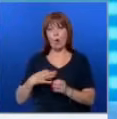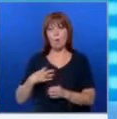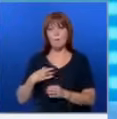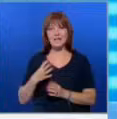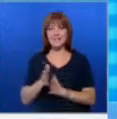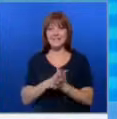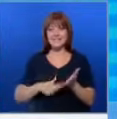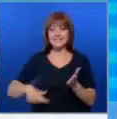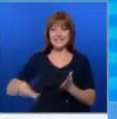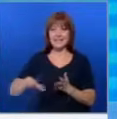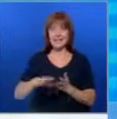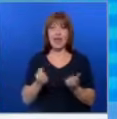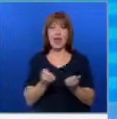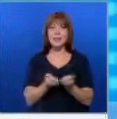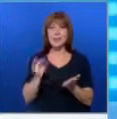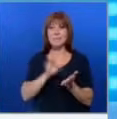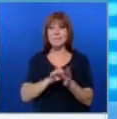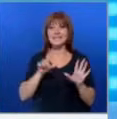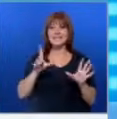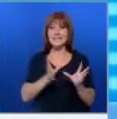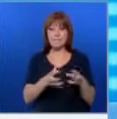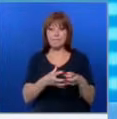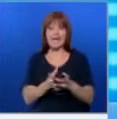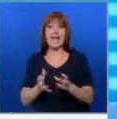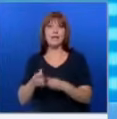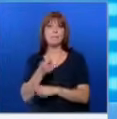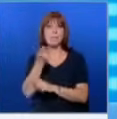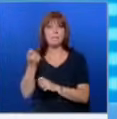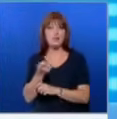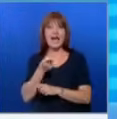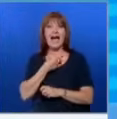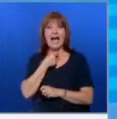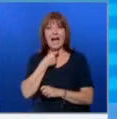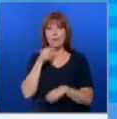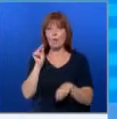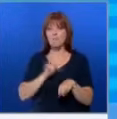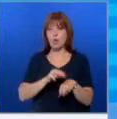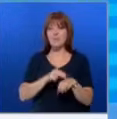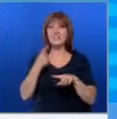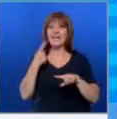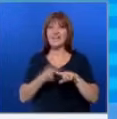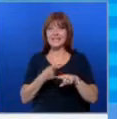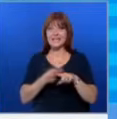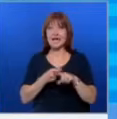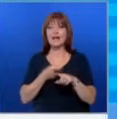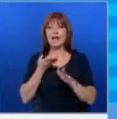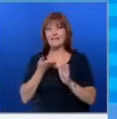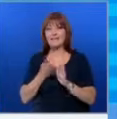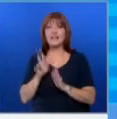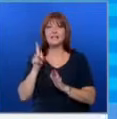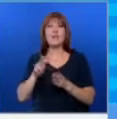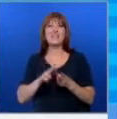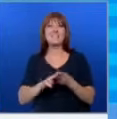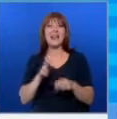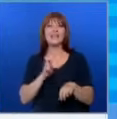населените места за сега. На място са 7 екипа огнеборци от Карлово, Пловдив и Хисаря. Към мястото пътува и старши комисар Васил